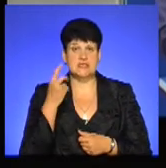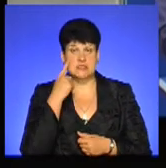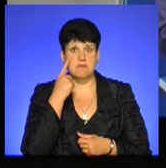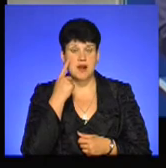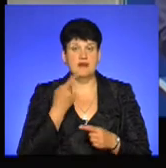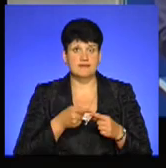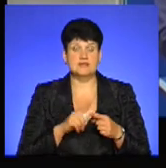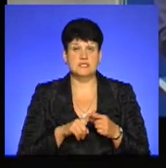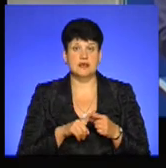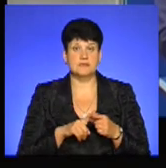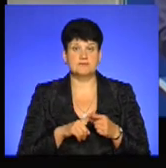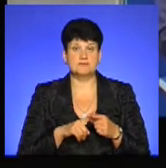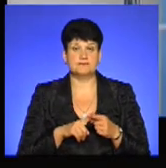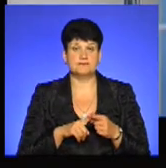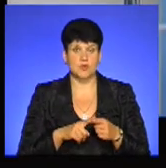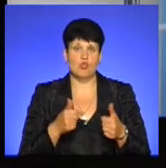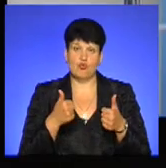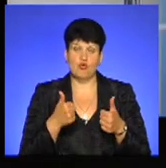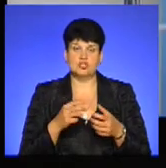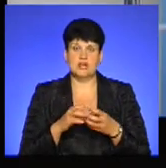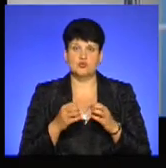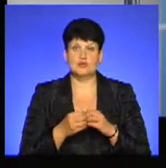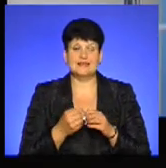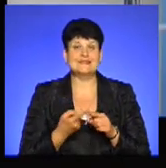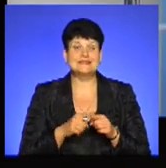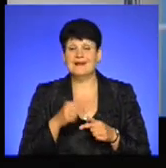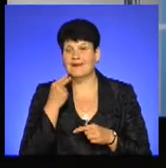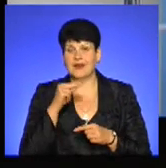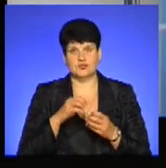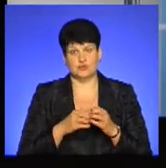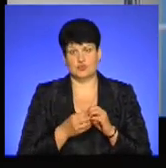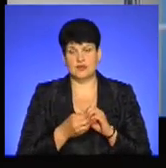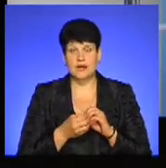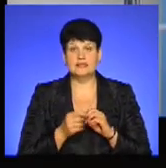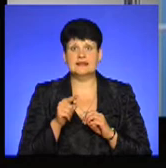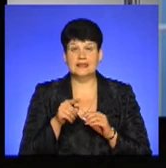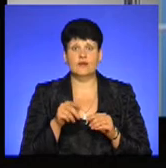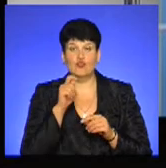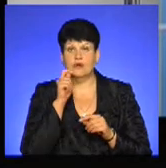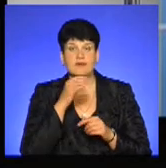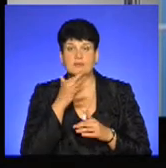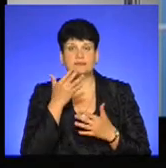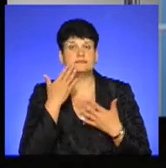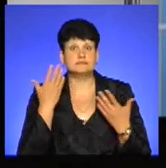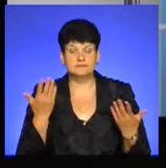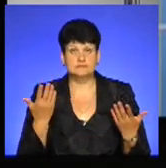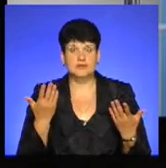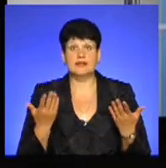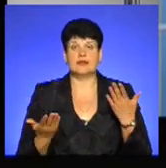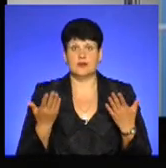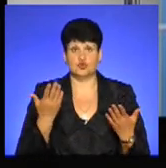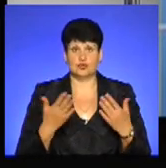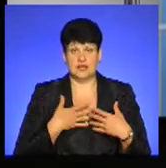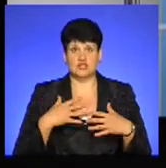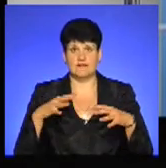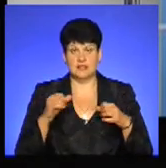досить хороший результат, це найкращий результат, і таких в Україні не так вже й багато. Якщо наша влада